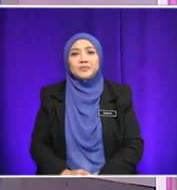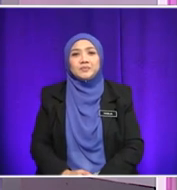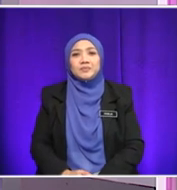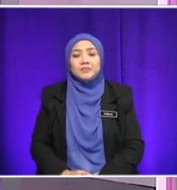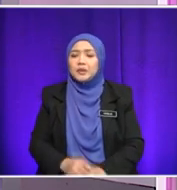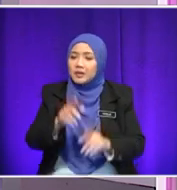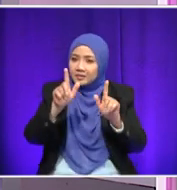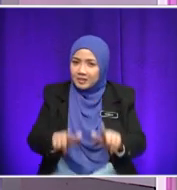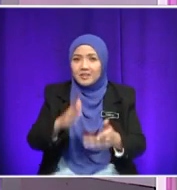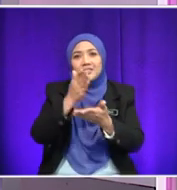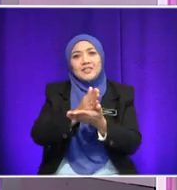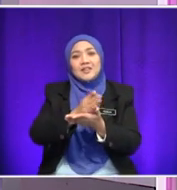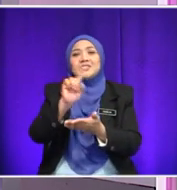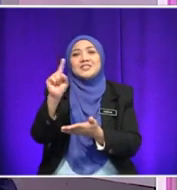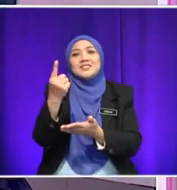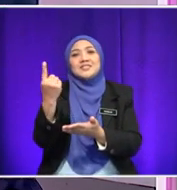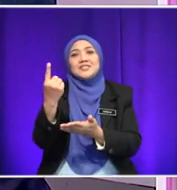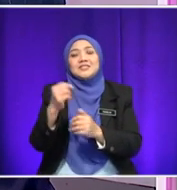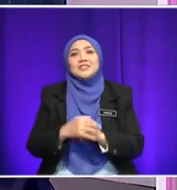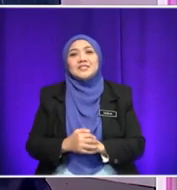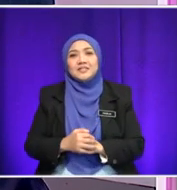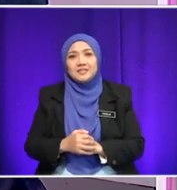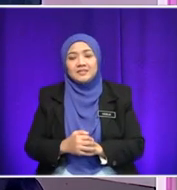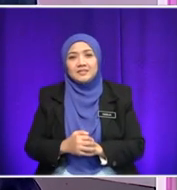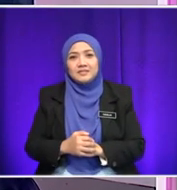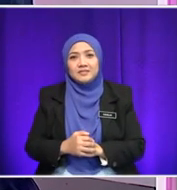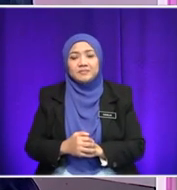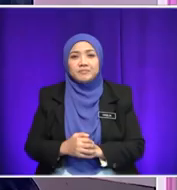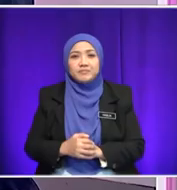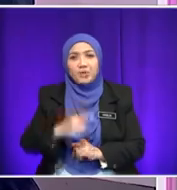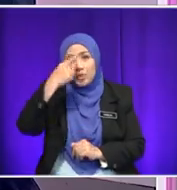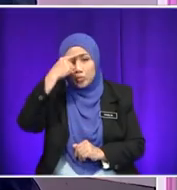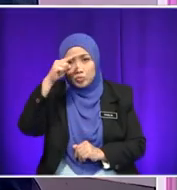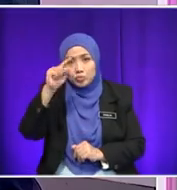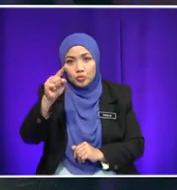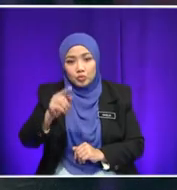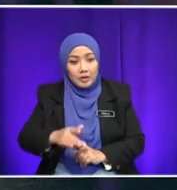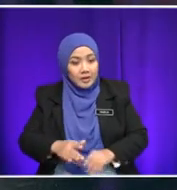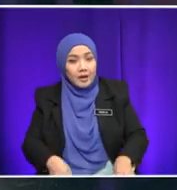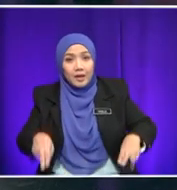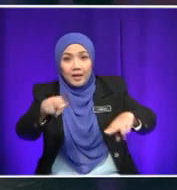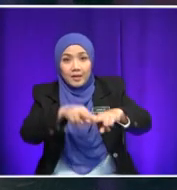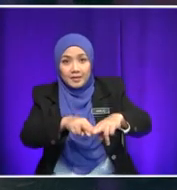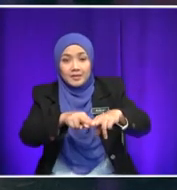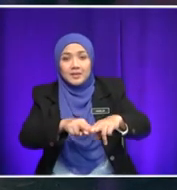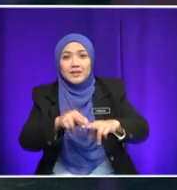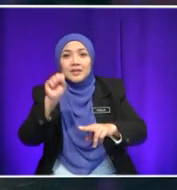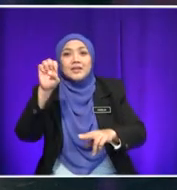saja satu Fokus utama hanya di meja tersebut saja baik untuk menyerikan kawasan tersebut